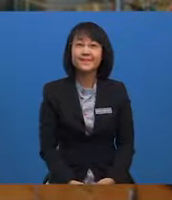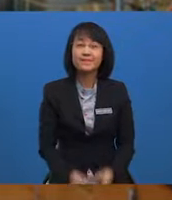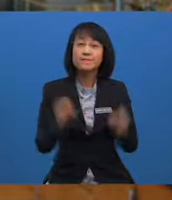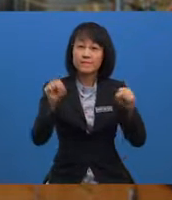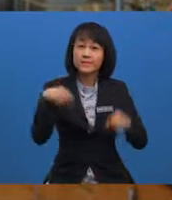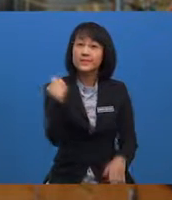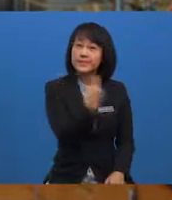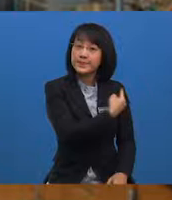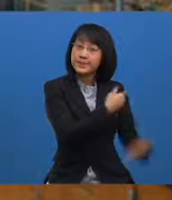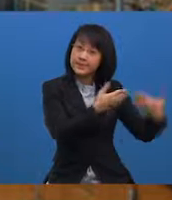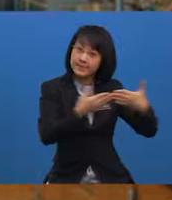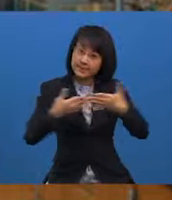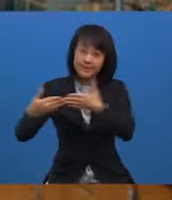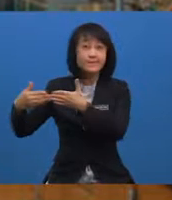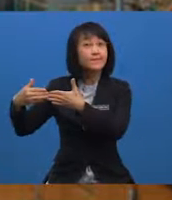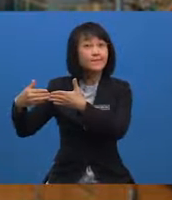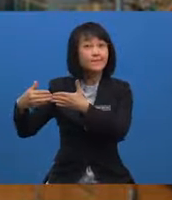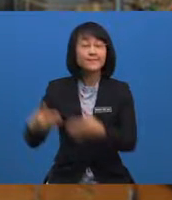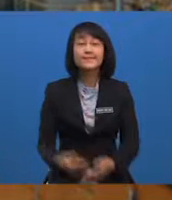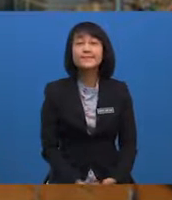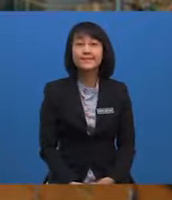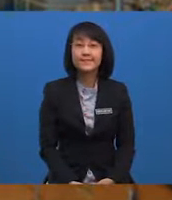Boleh kita sambung ke pelajaran yang seterusnya?